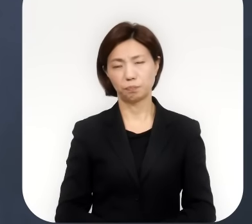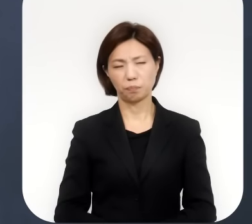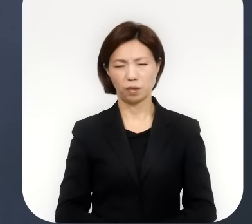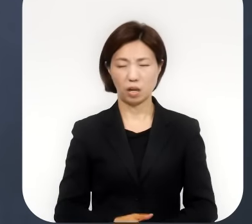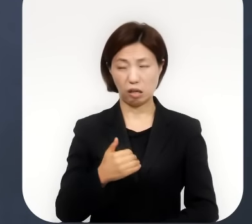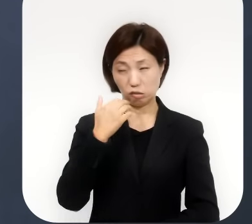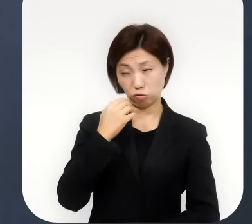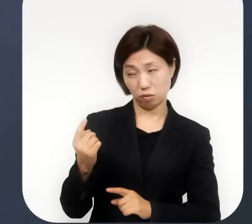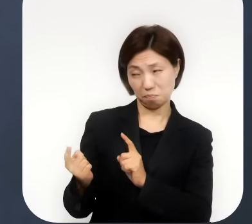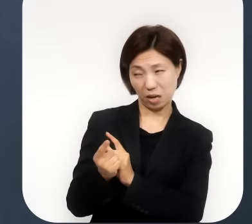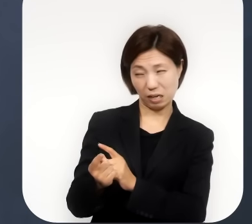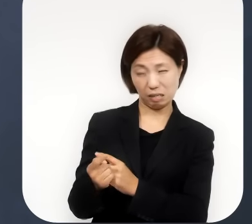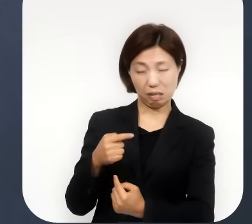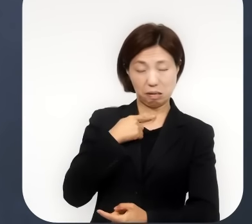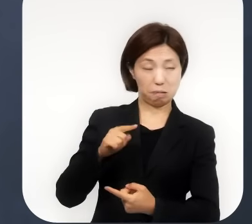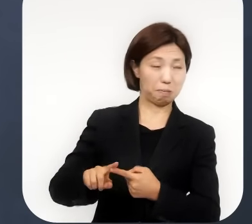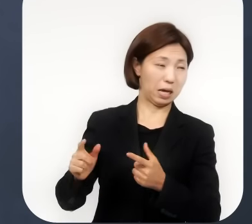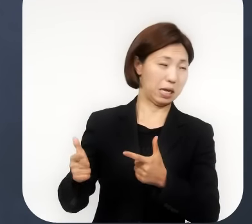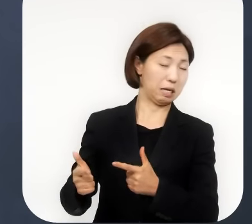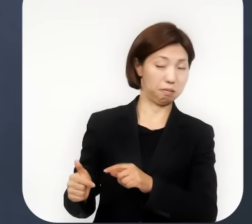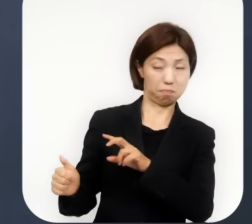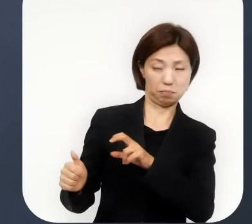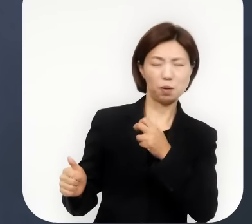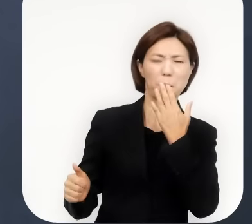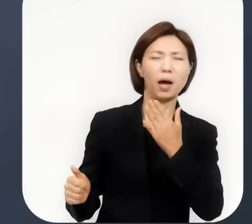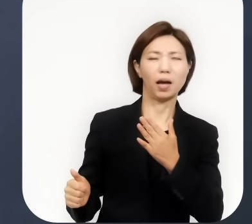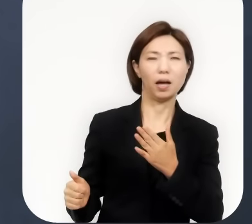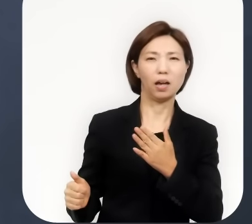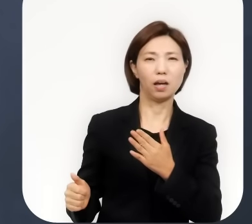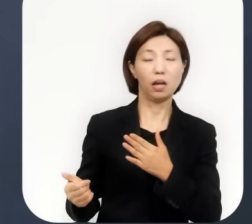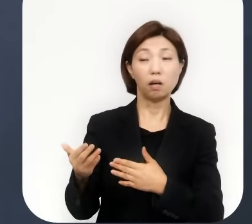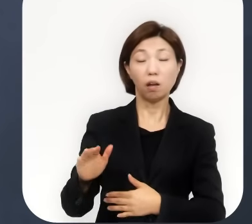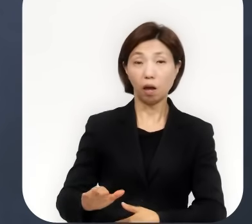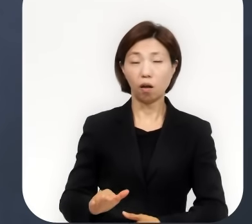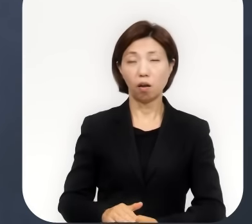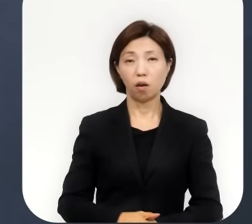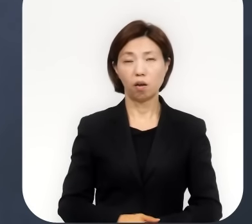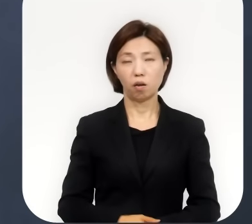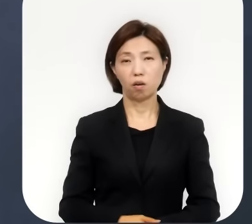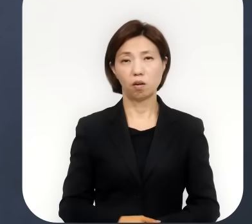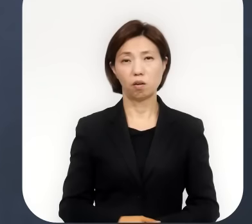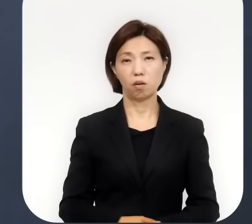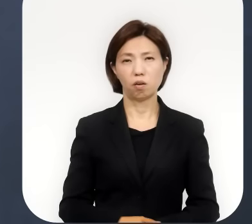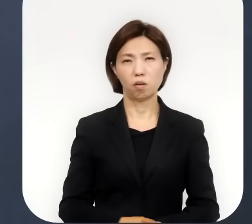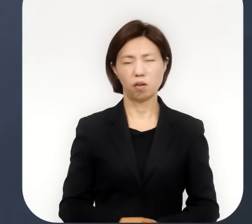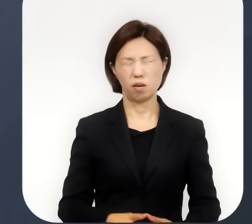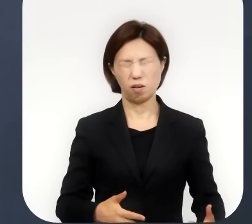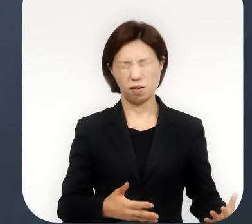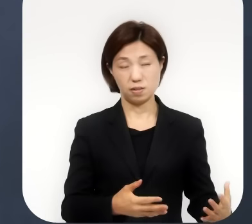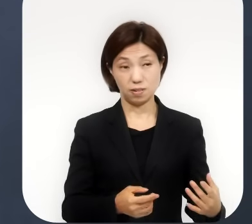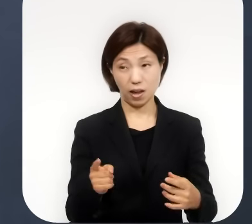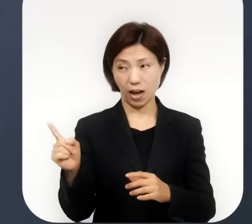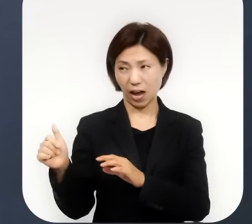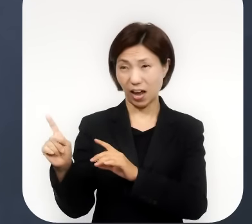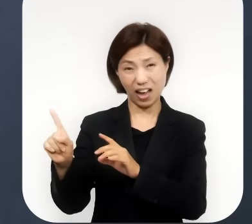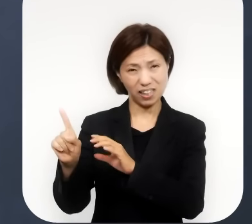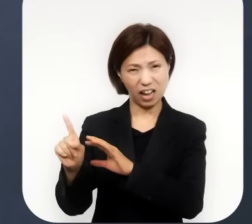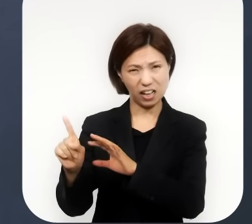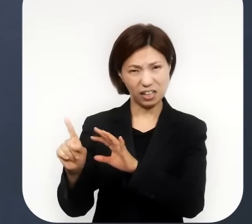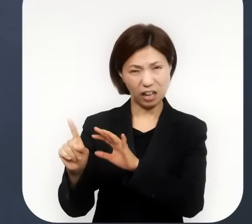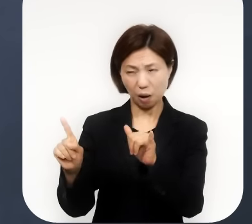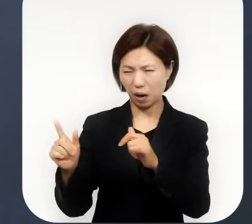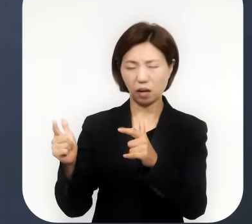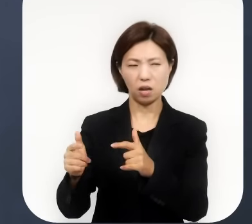어떤 사람을 보고 마음이 안 들어하고 싫어하고 또 미워할 수도 있다 그런데 많은